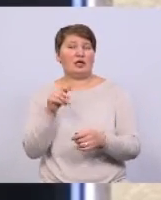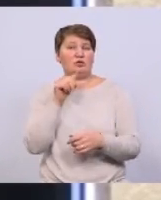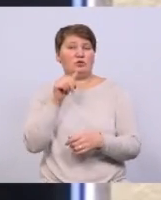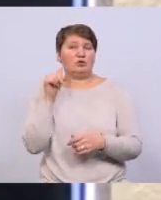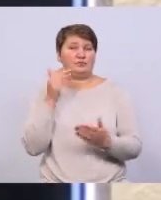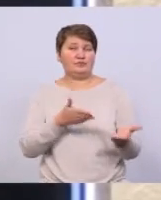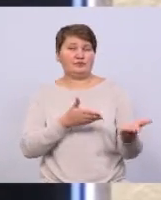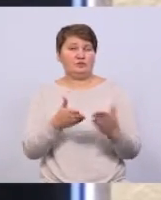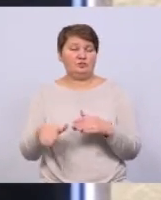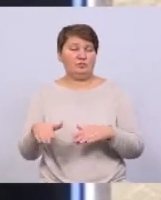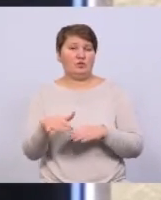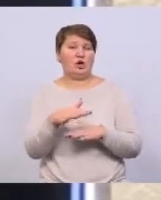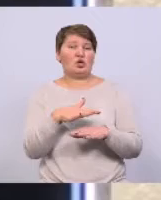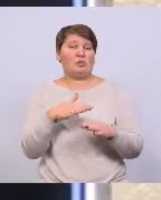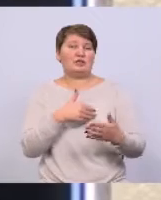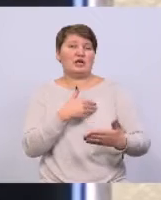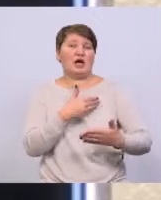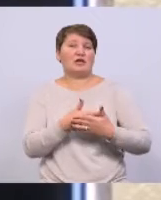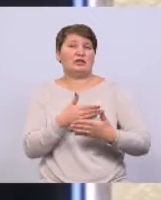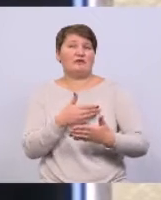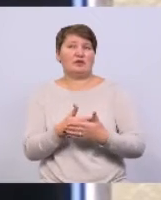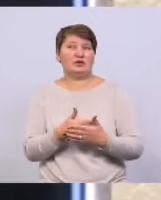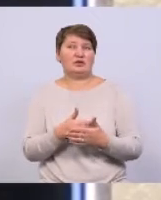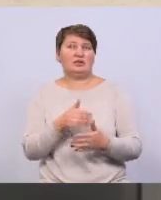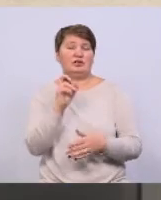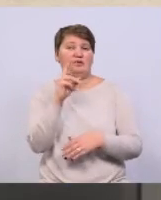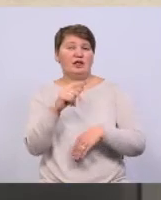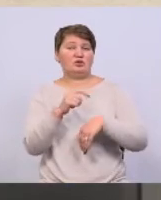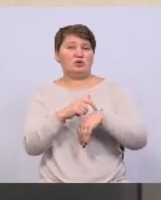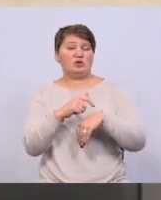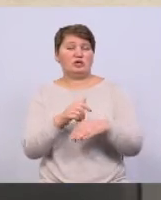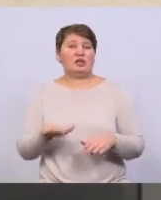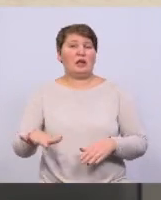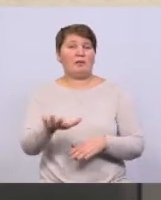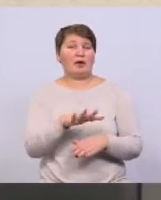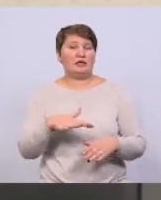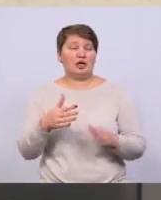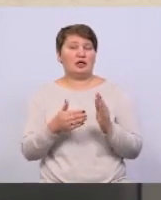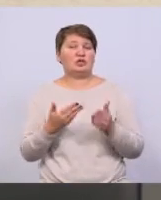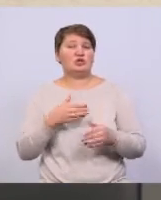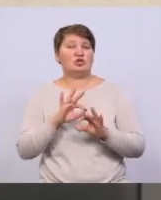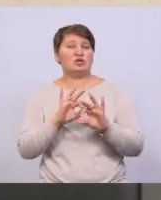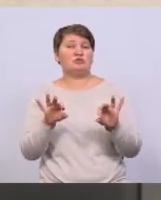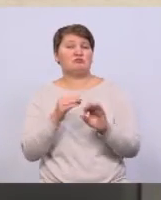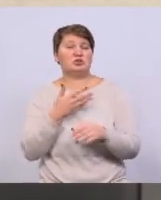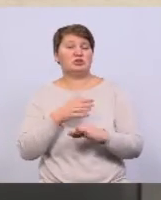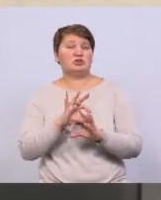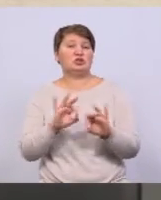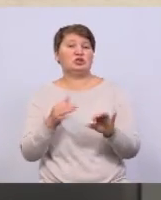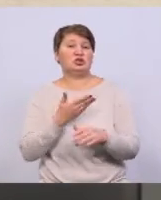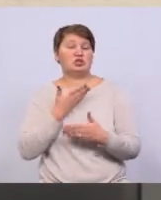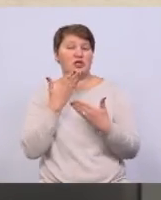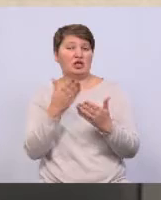запрошуємо громадських активістів, які на Вечовому Майдані з 12-ї години читатимуть спогади очевидців про ті